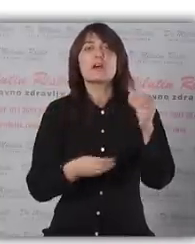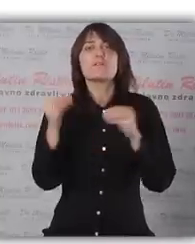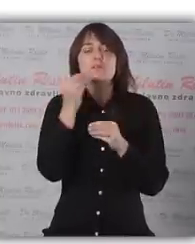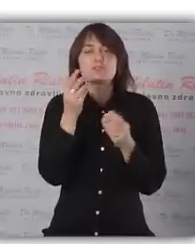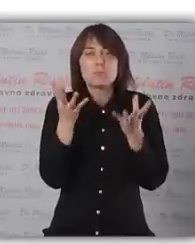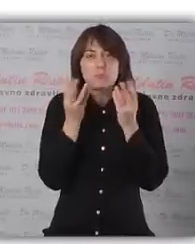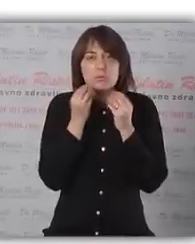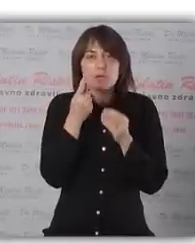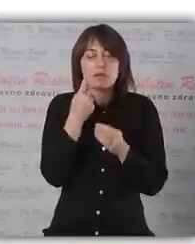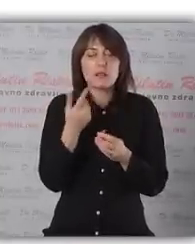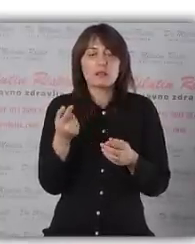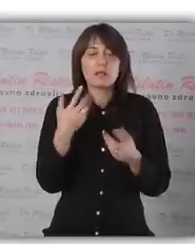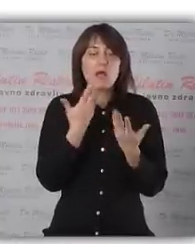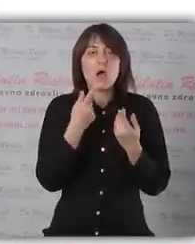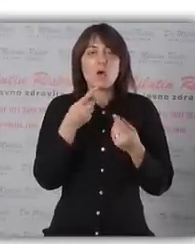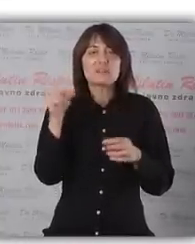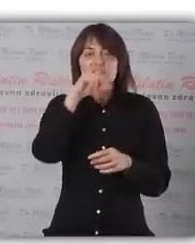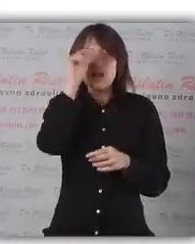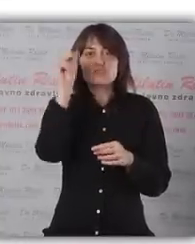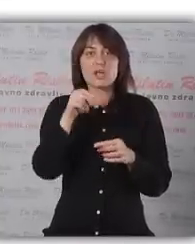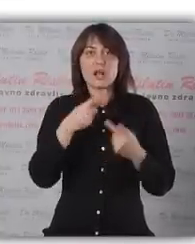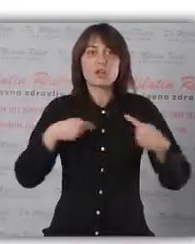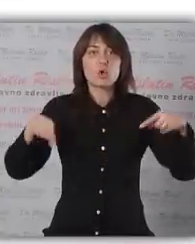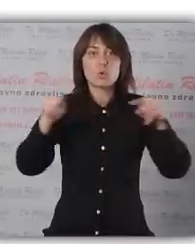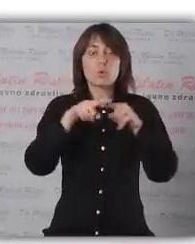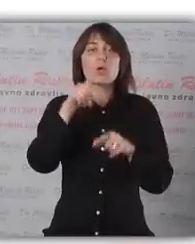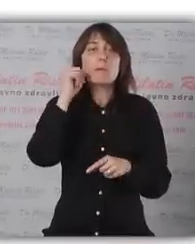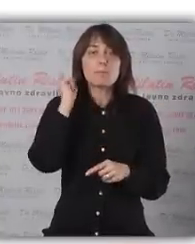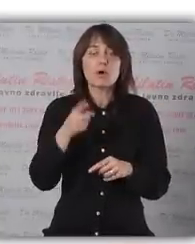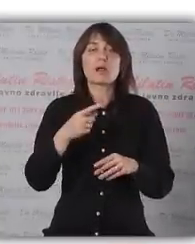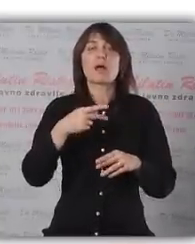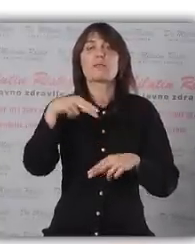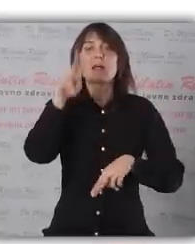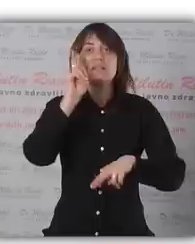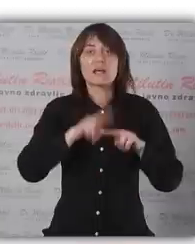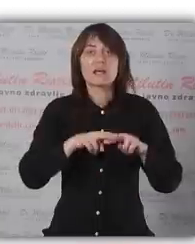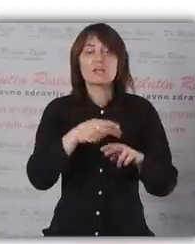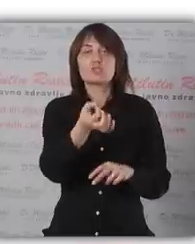veću anemiju, tako da se napravi jedan začarani krug koji mora da se reši sa